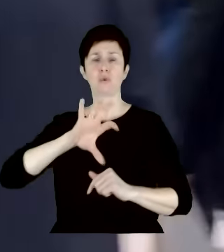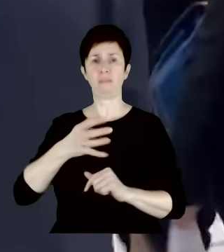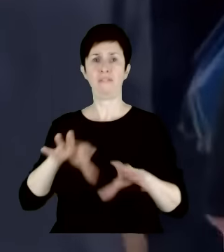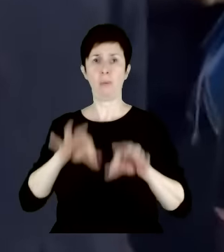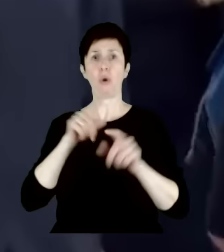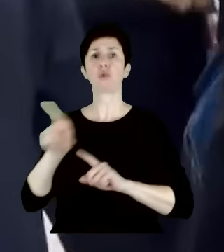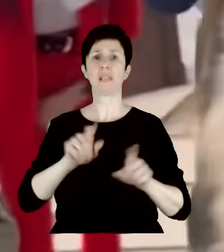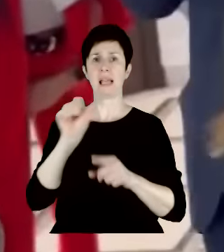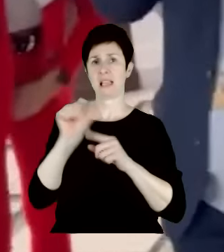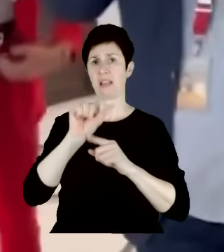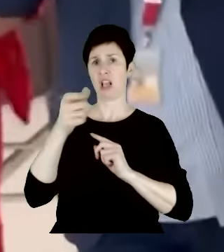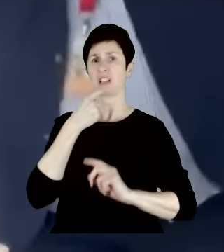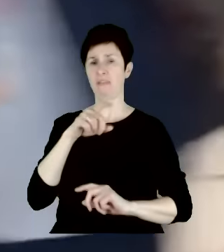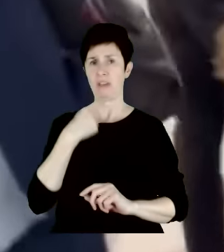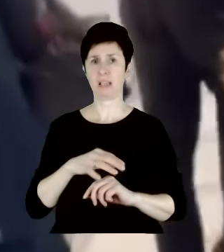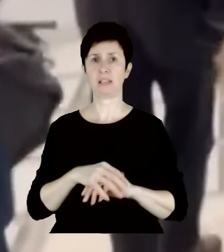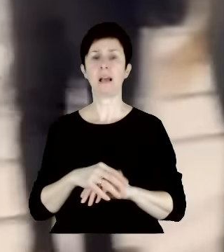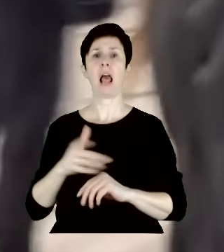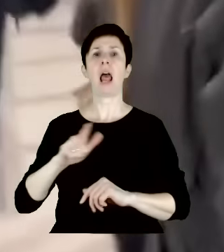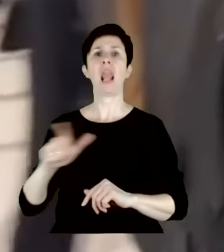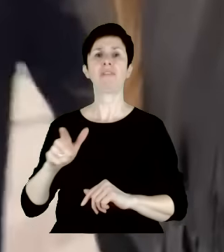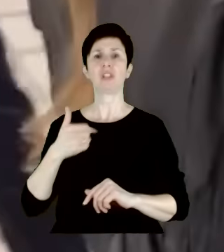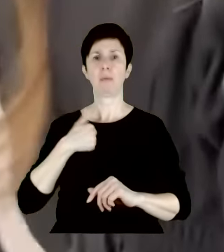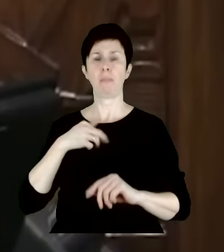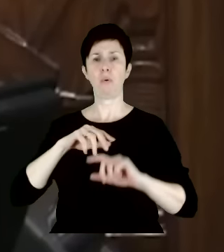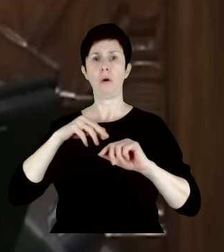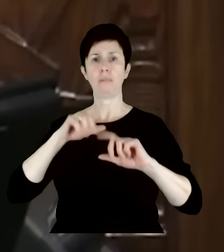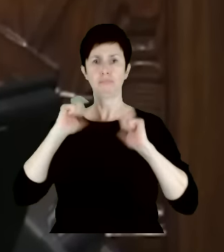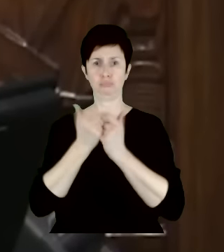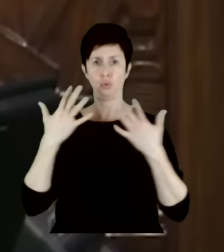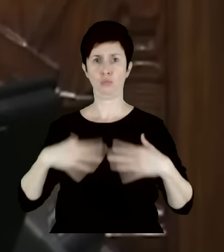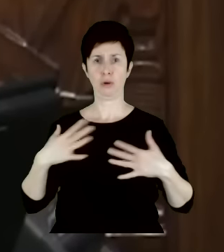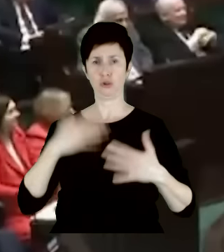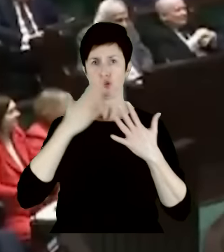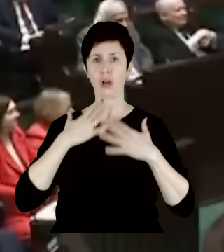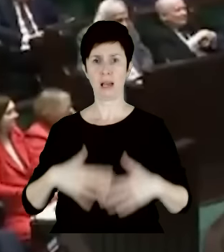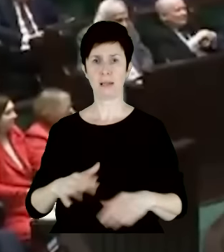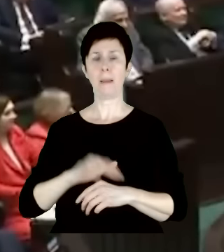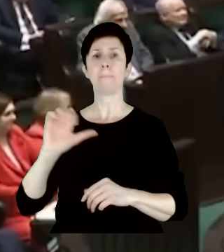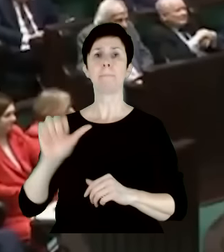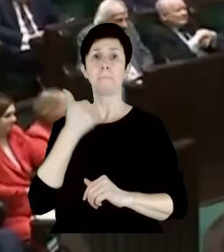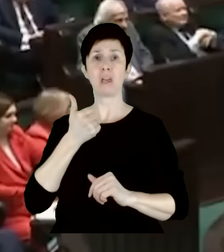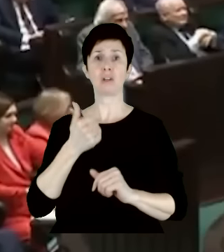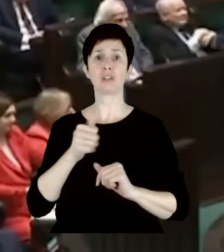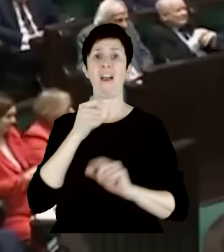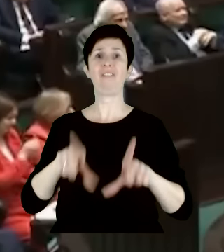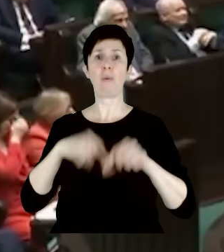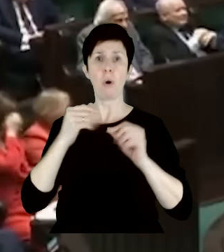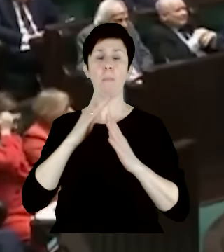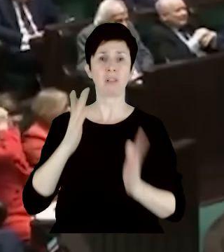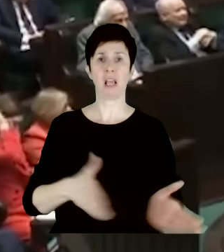11 kwietnia. Na znak protestu politycy lewicy poszli do Sejmu cali na czarno. Po pierwszej turze panie marszałku, będzie druga tura